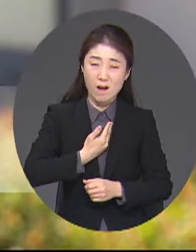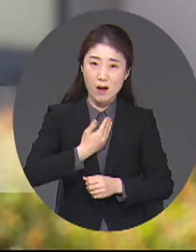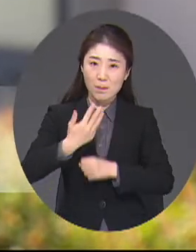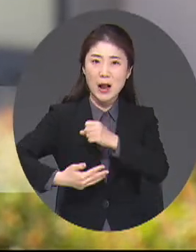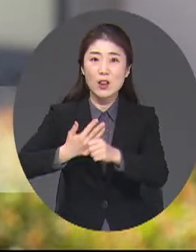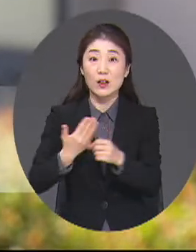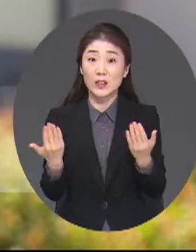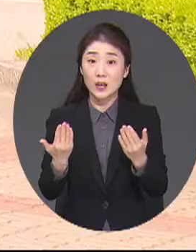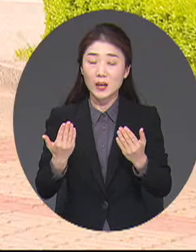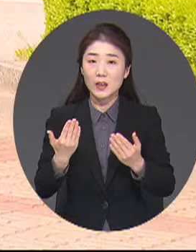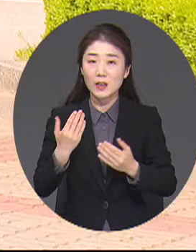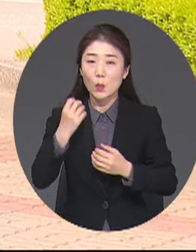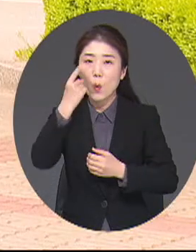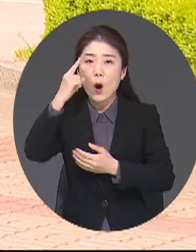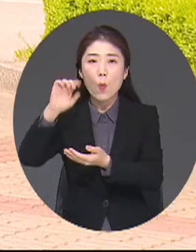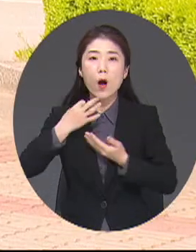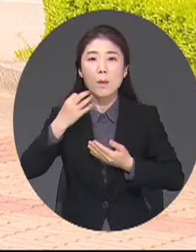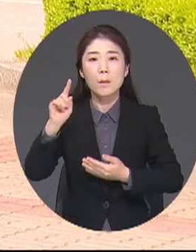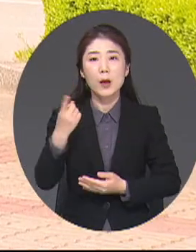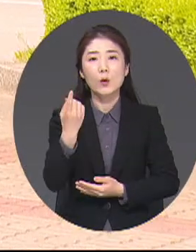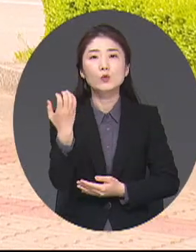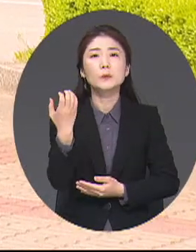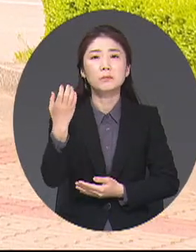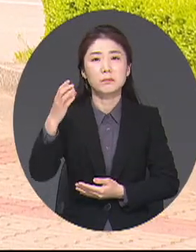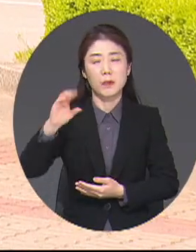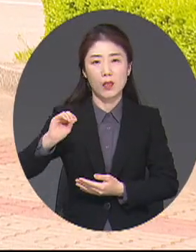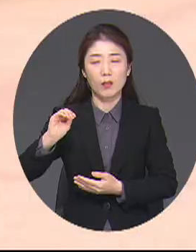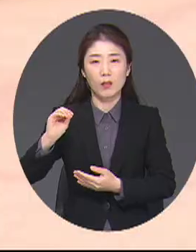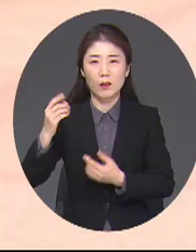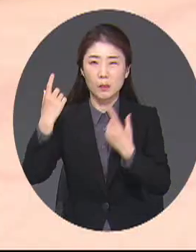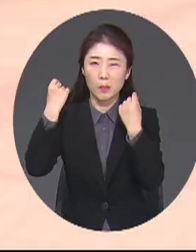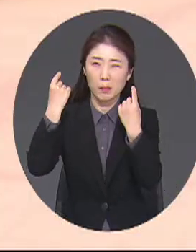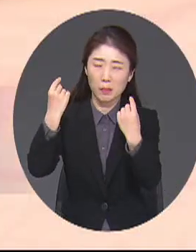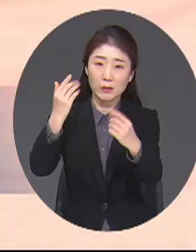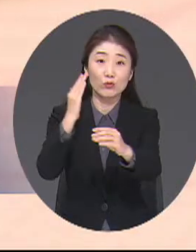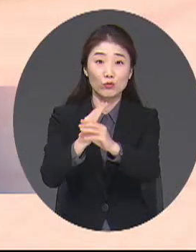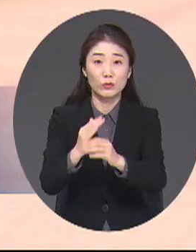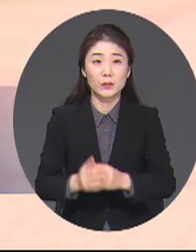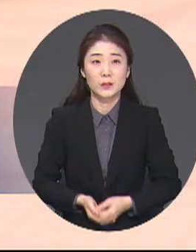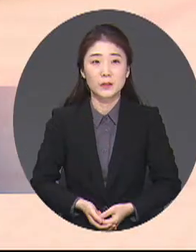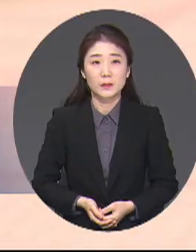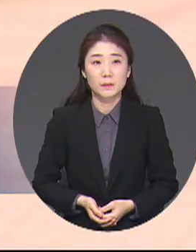김씨의 월급은 190만원으로 여전히 제자리 걸음입니다 그게